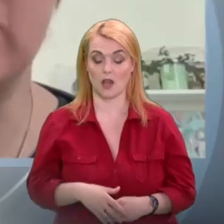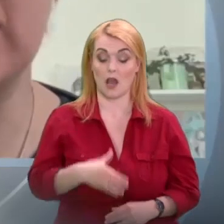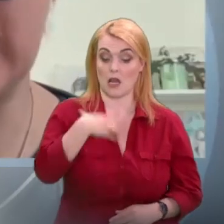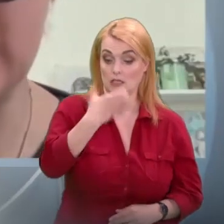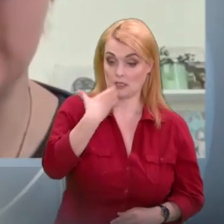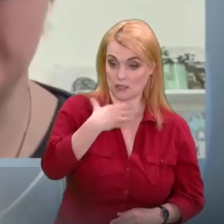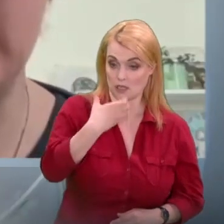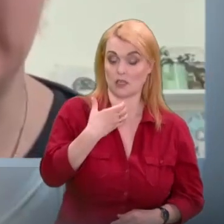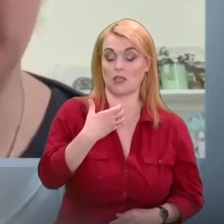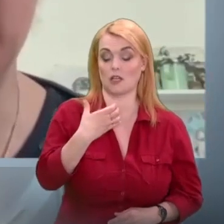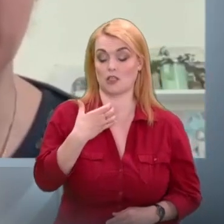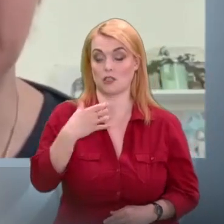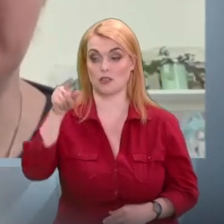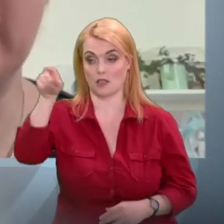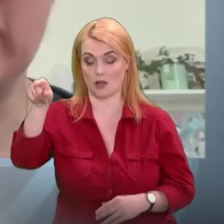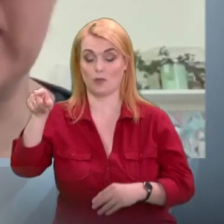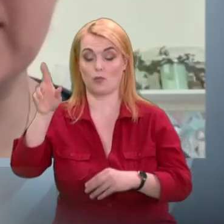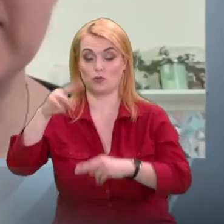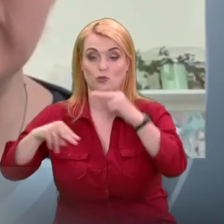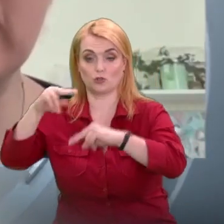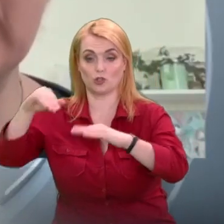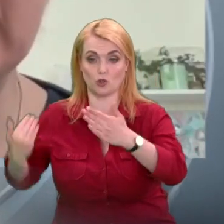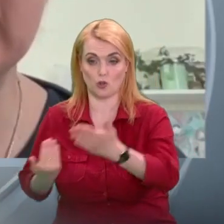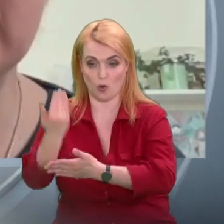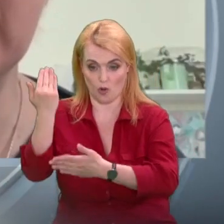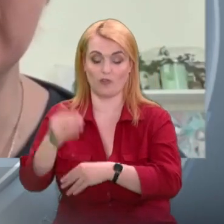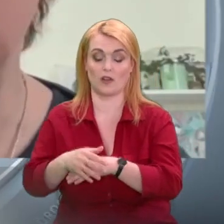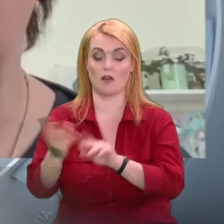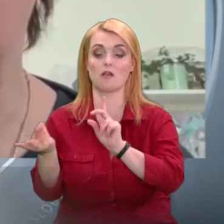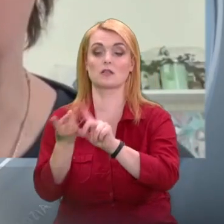Strășeni, Gutinaș probabil ar fi pe partea românească, deocamdată